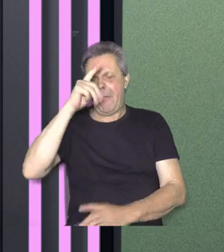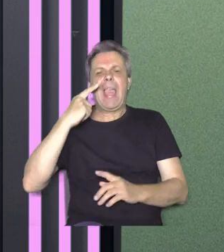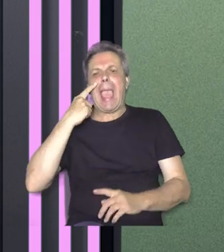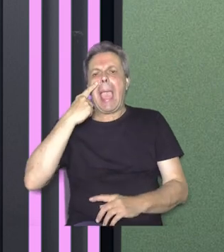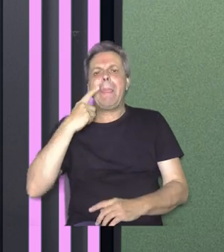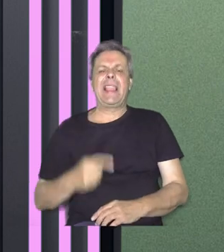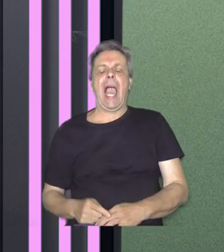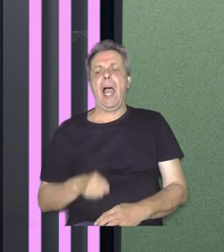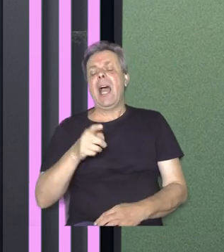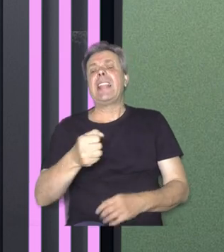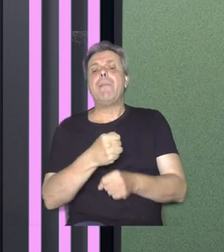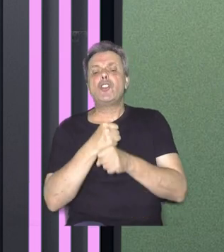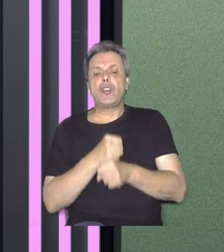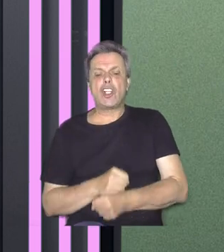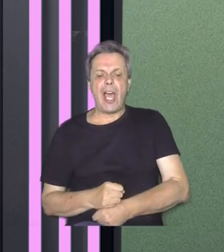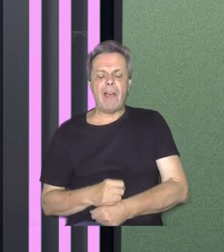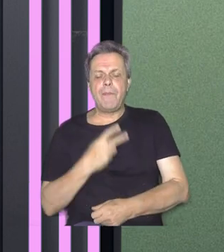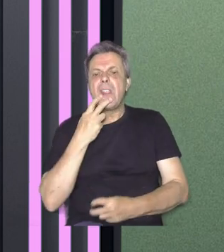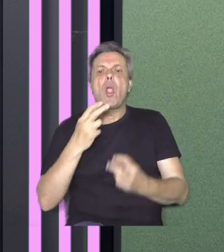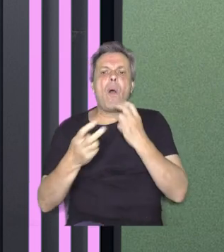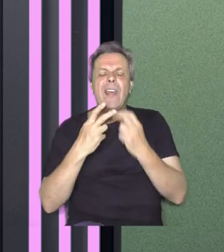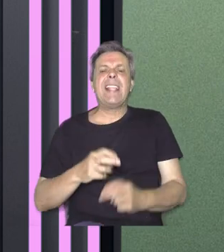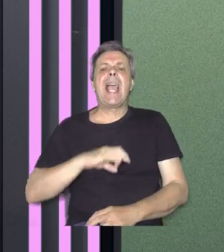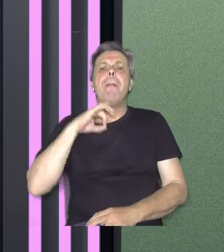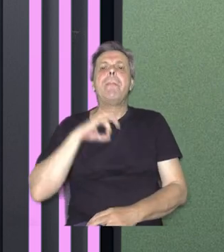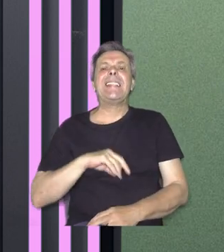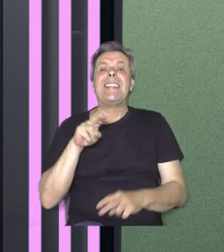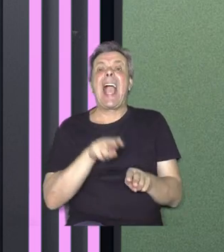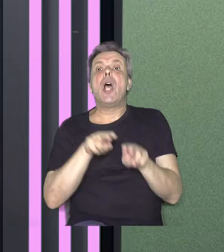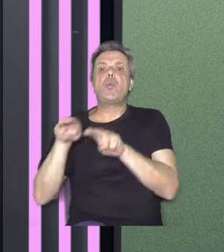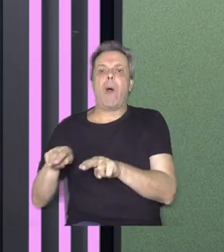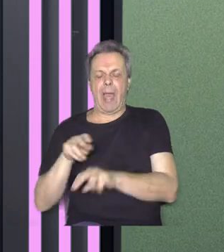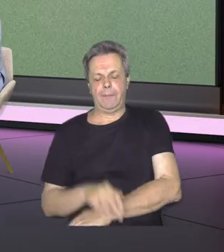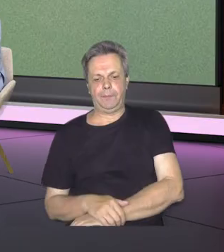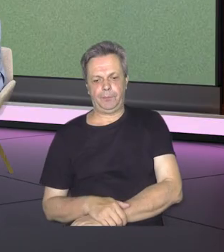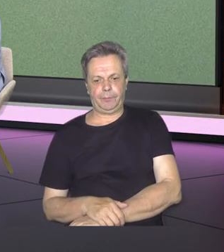Indiju, tamo se održava konferencija predsjednika sudova